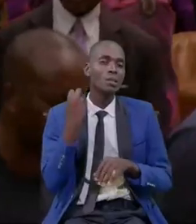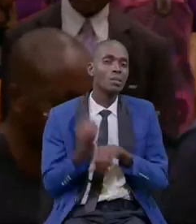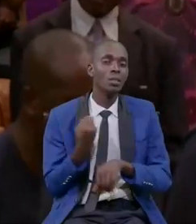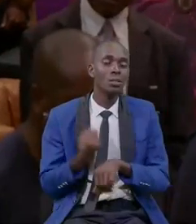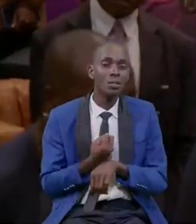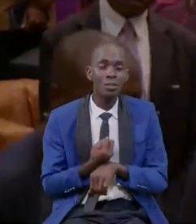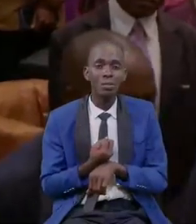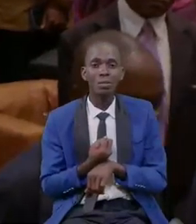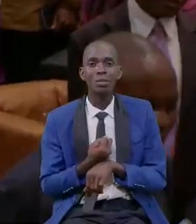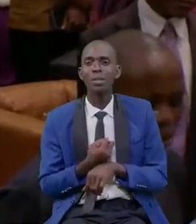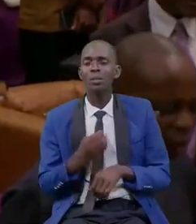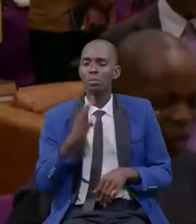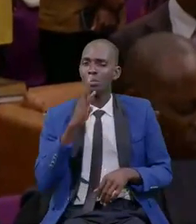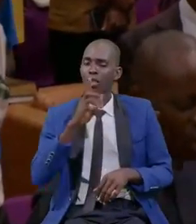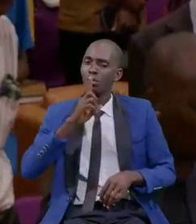rebelle,